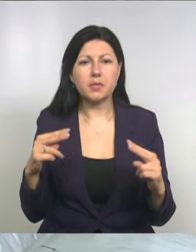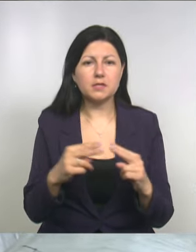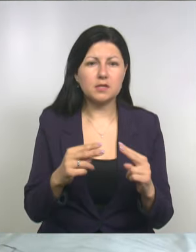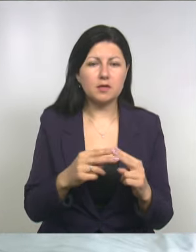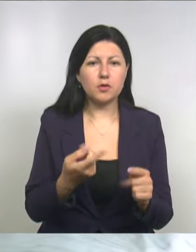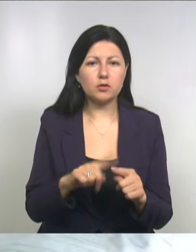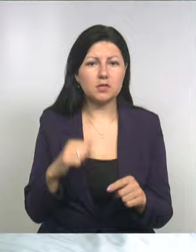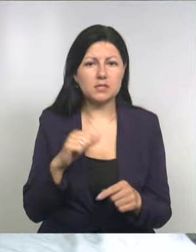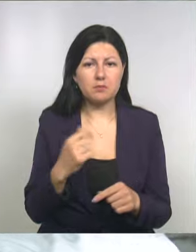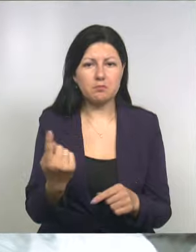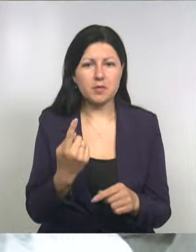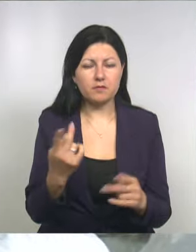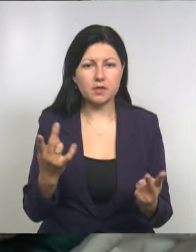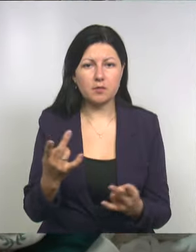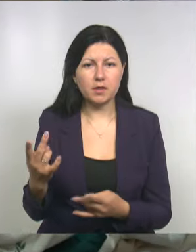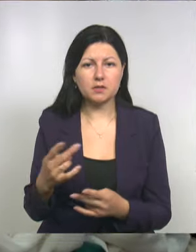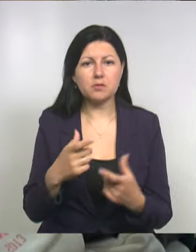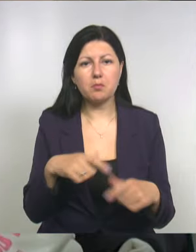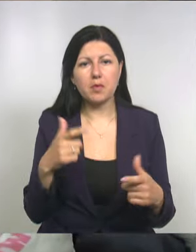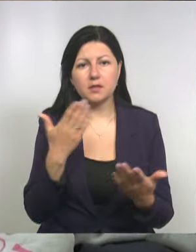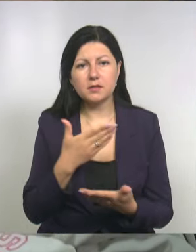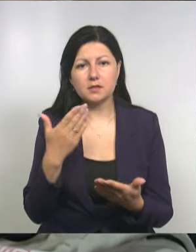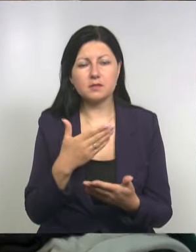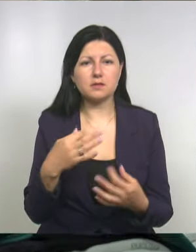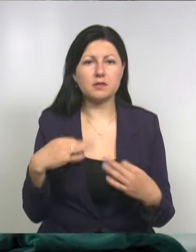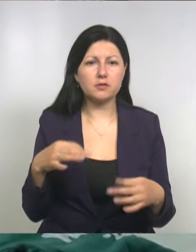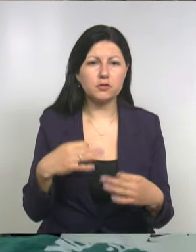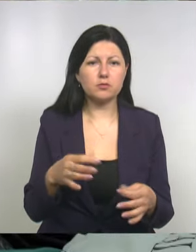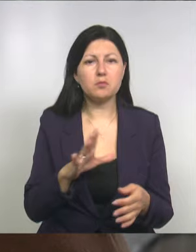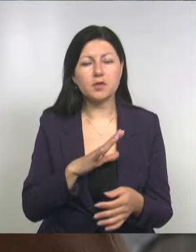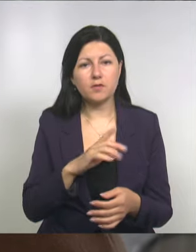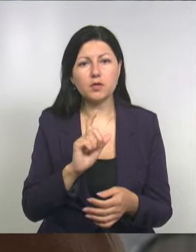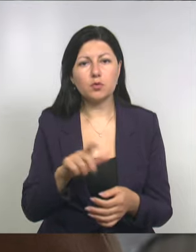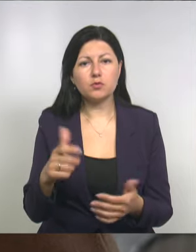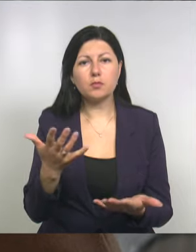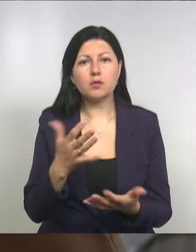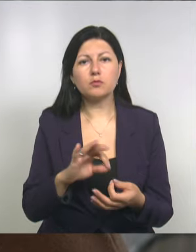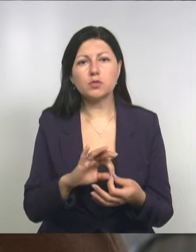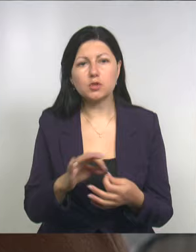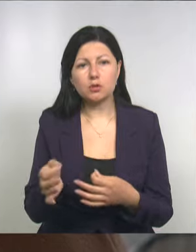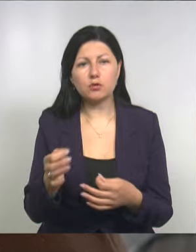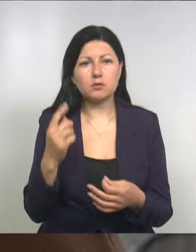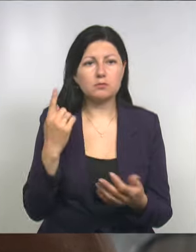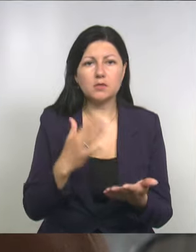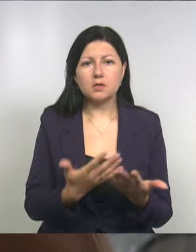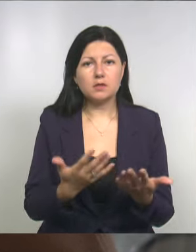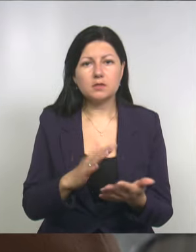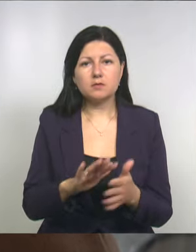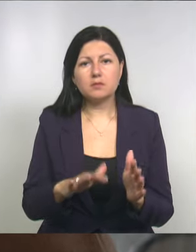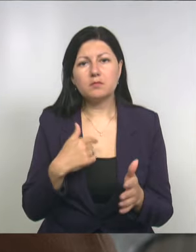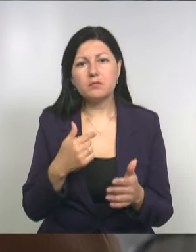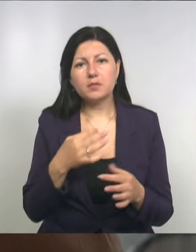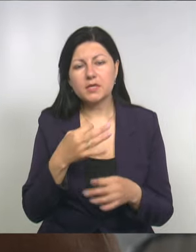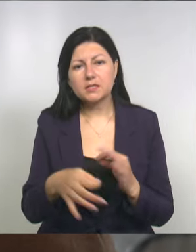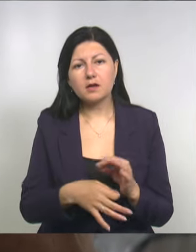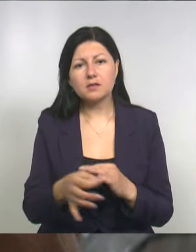самое первое необходимое. Полотенце, ночные сорочки. Бывают люди, которым абсолютно сложно, они теряются. Мы подсказываем,